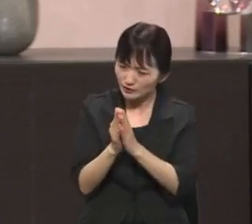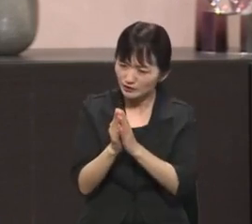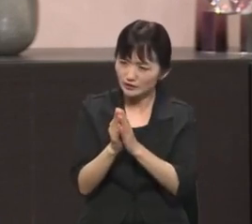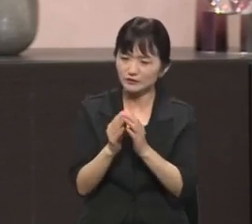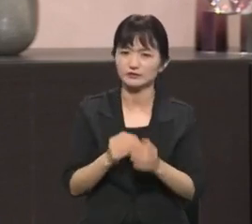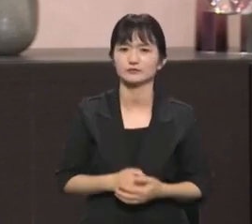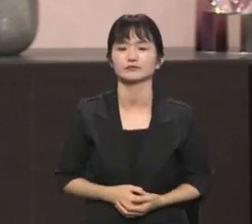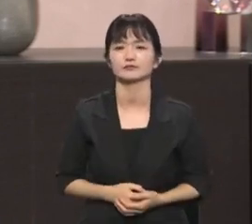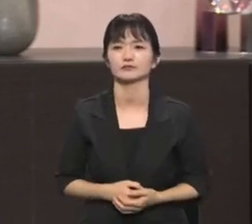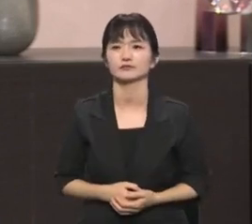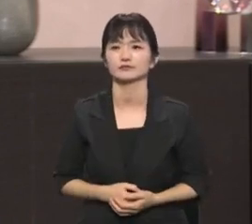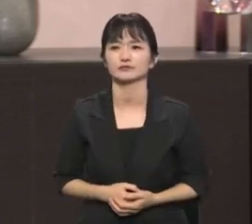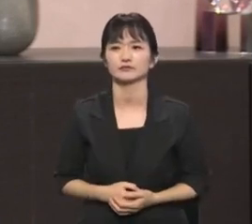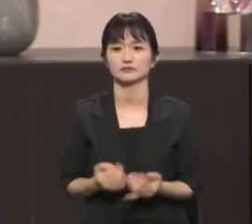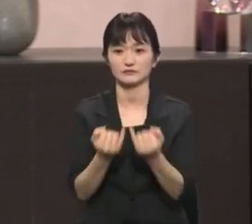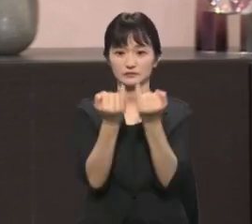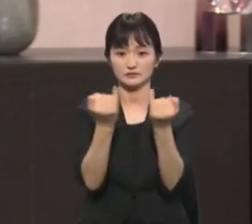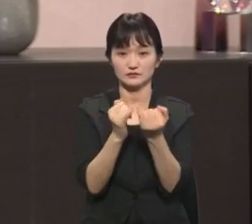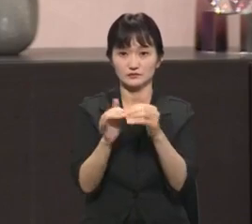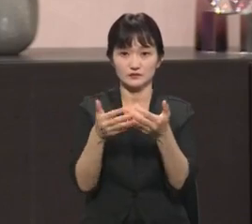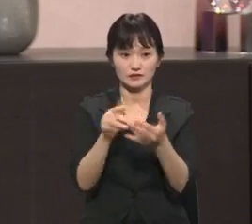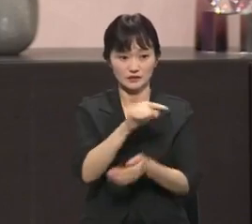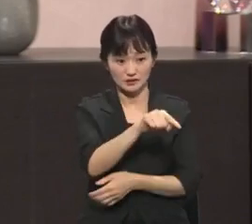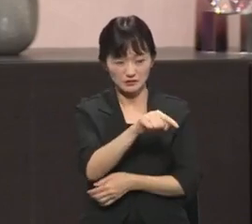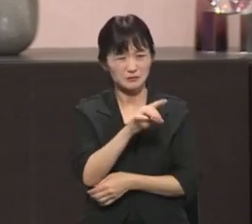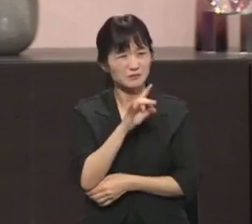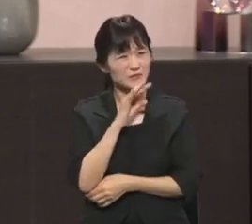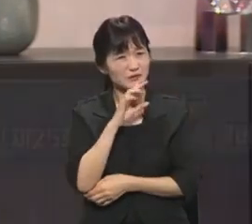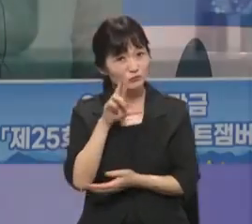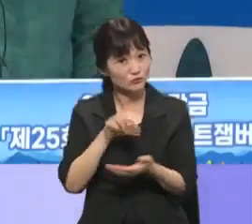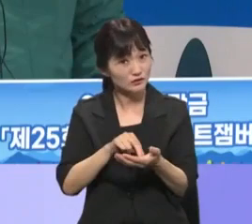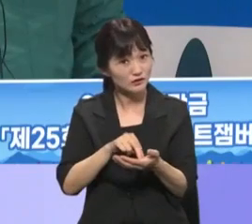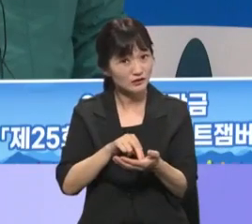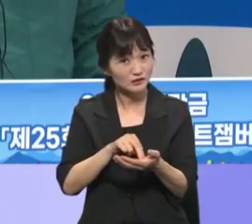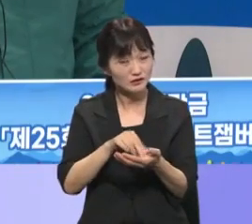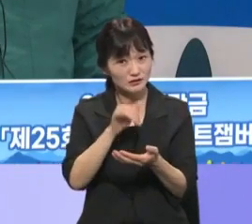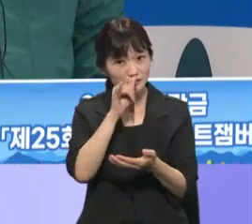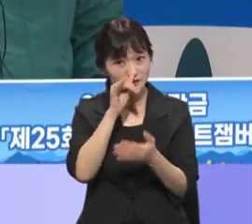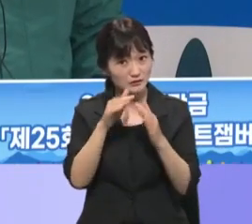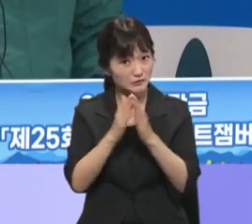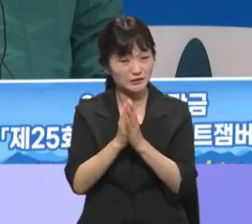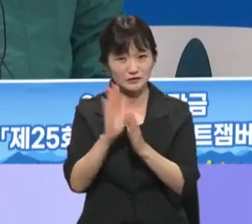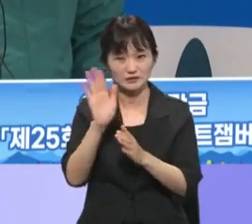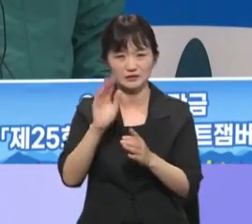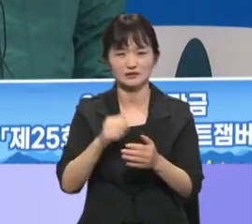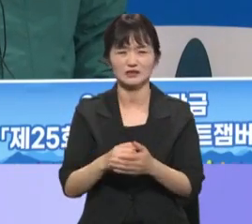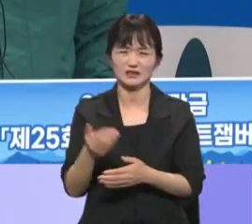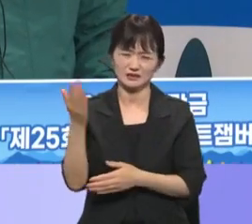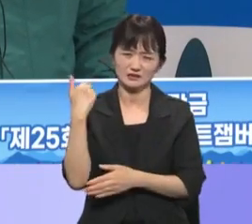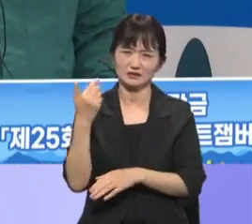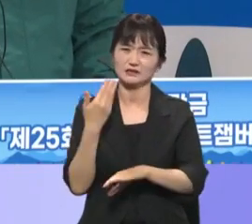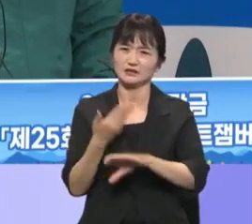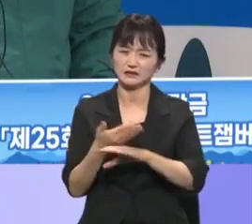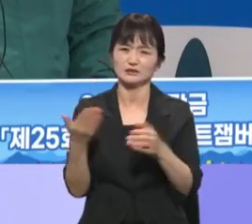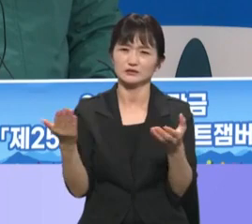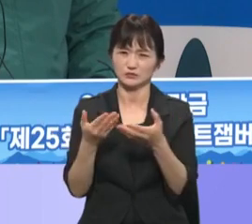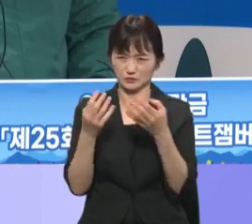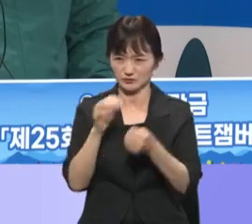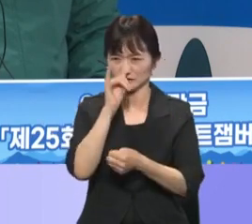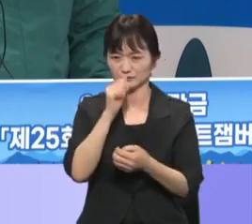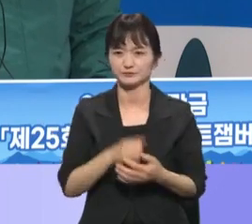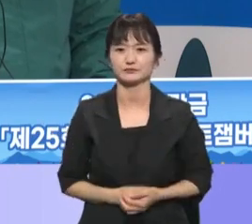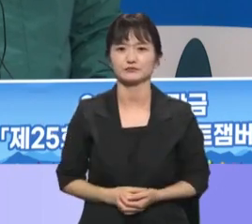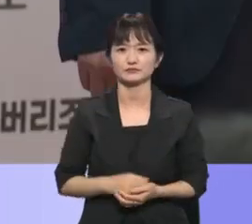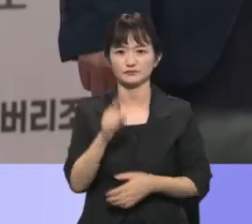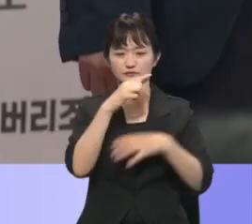같은 느낌이 들거든요 저는 당장 폐지는 좀 어려울 거라고 봅니다 왜냐면 뭐 야당의 의석술 많이 가지고 있고 정부주입법을 개편해야 되는 문제이기